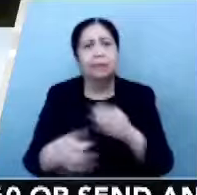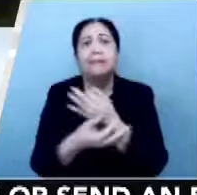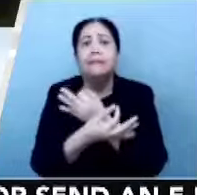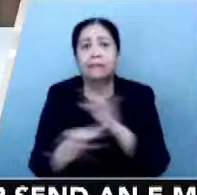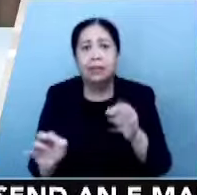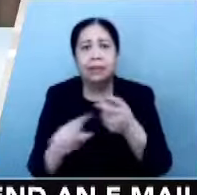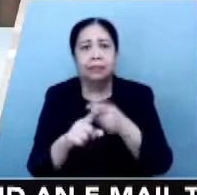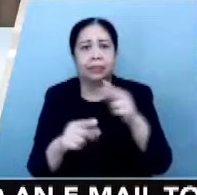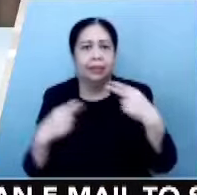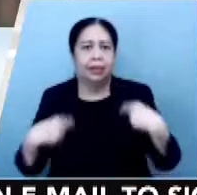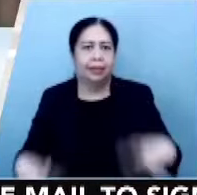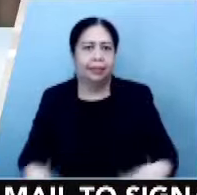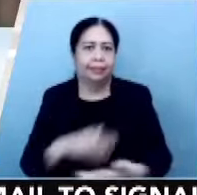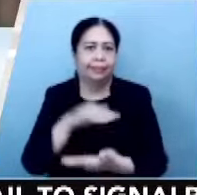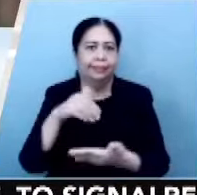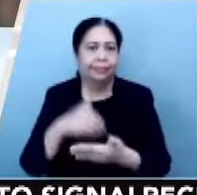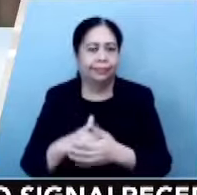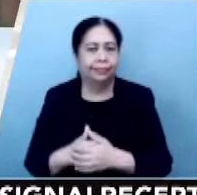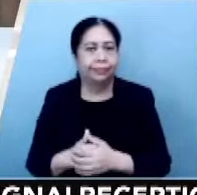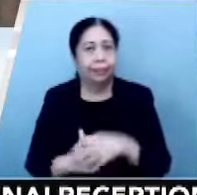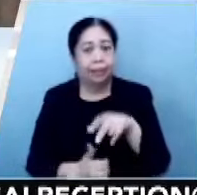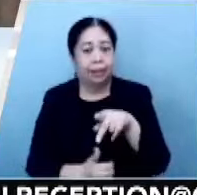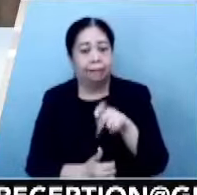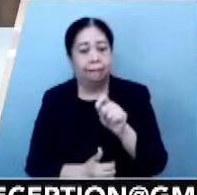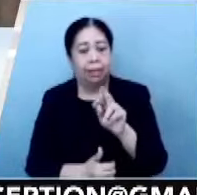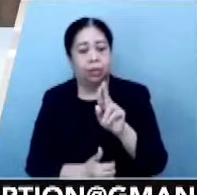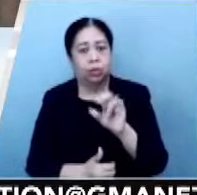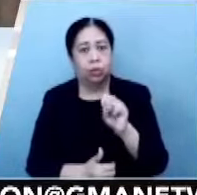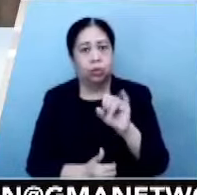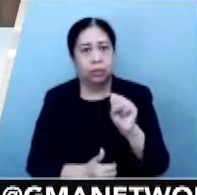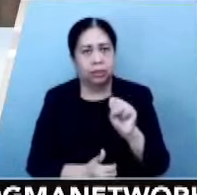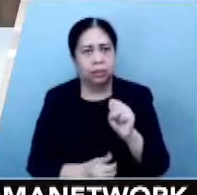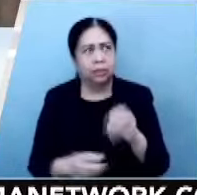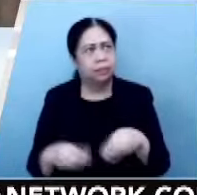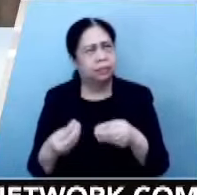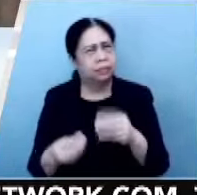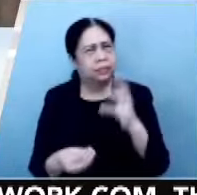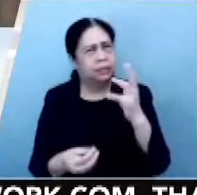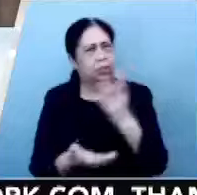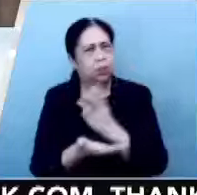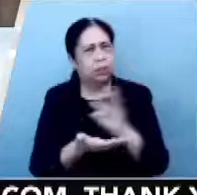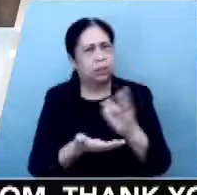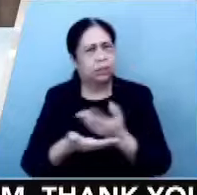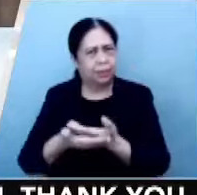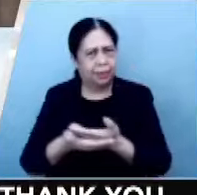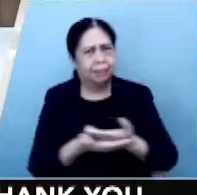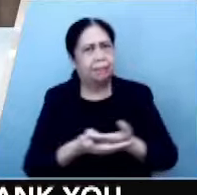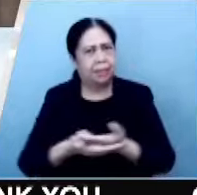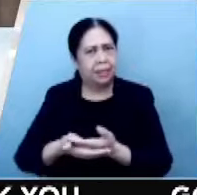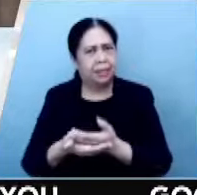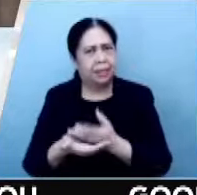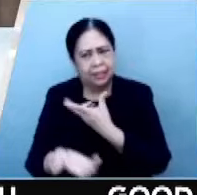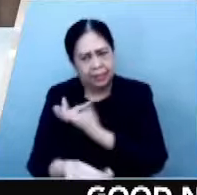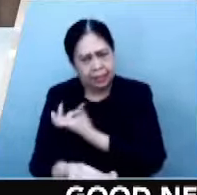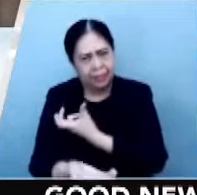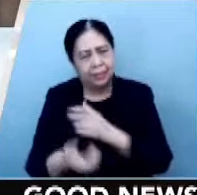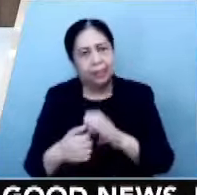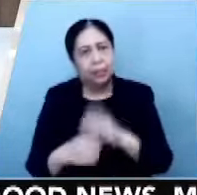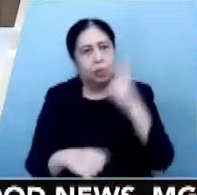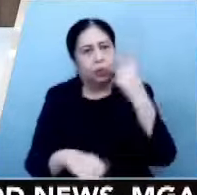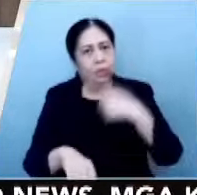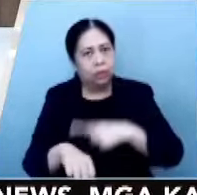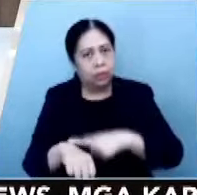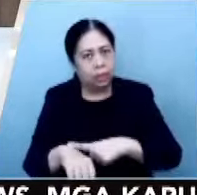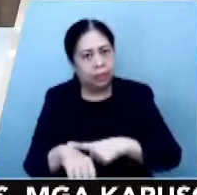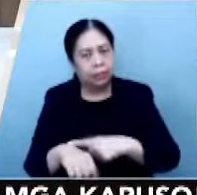center. Yung pertussis, binibigay yun as early as 6 weeks yung baby at 2 beses pa muli